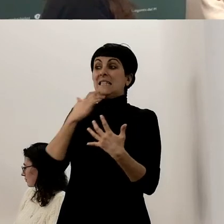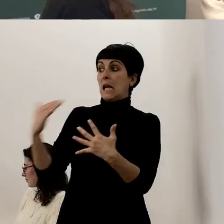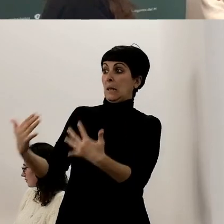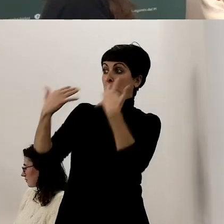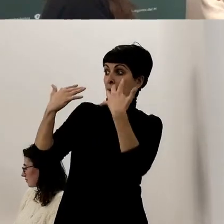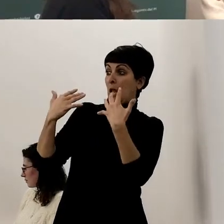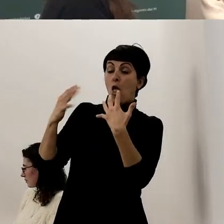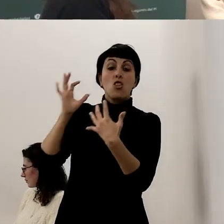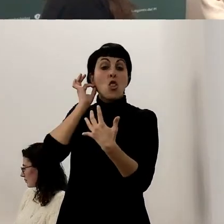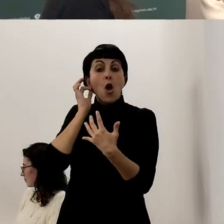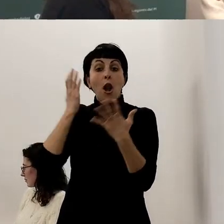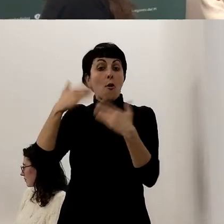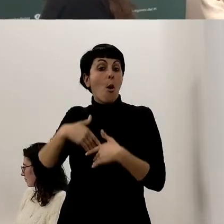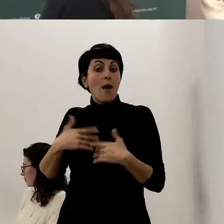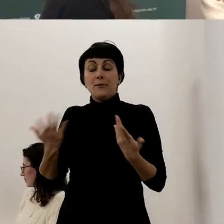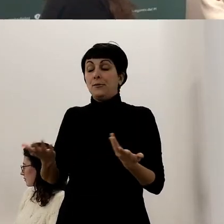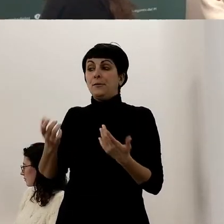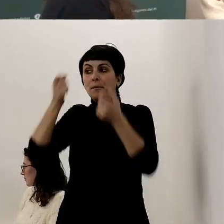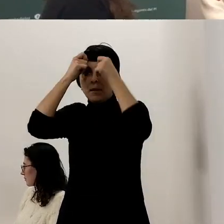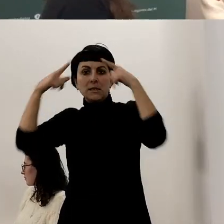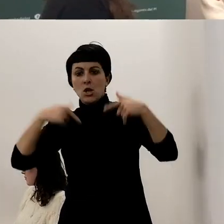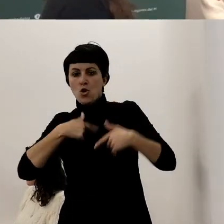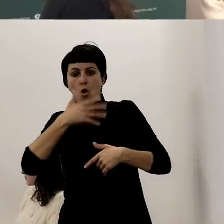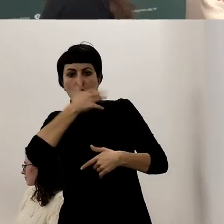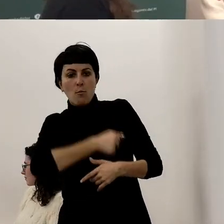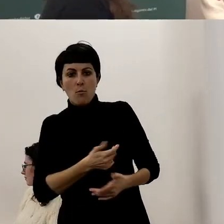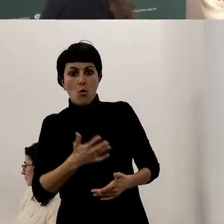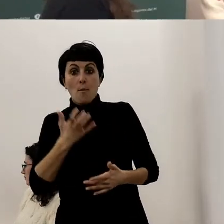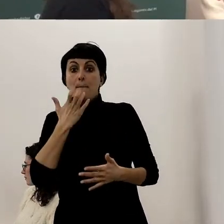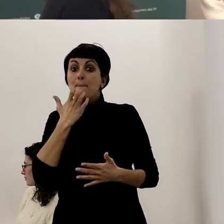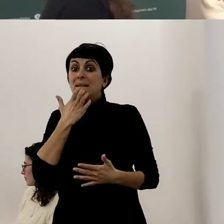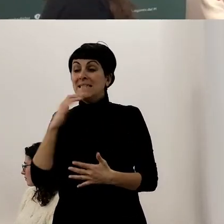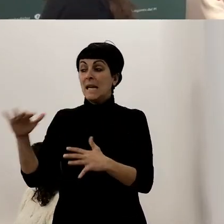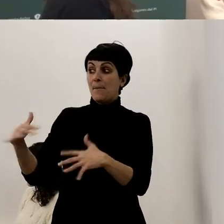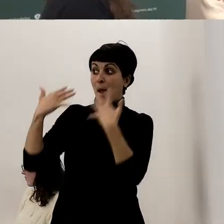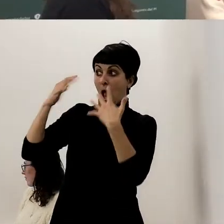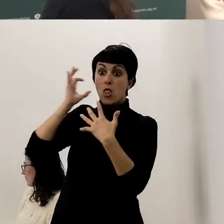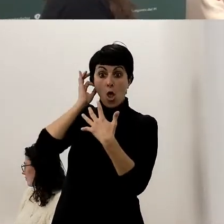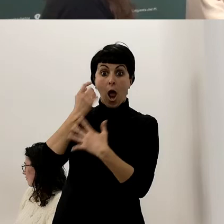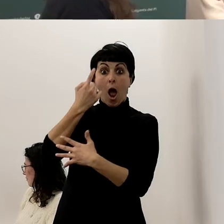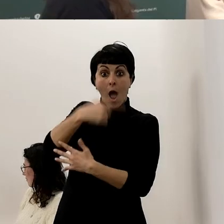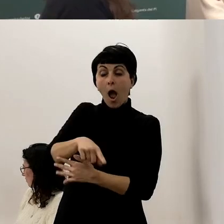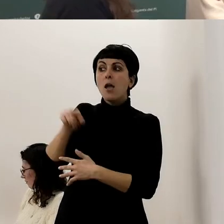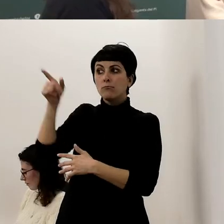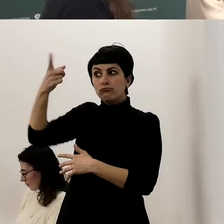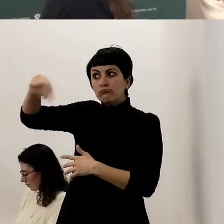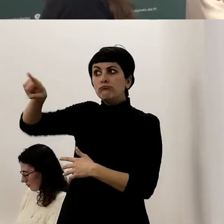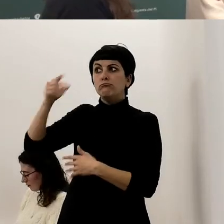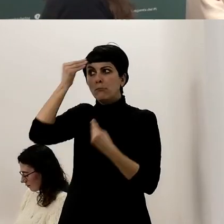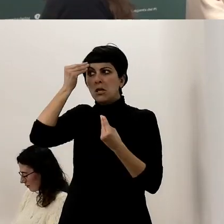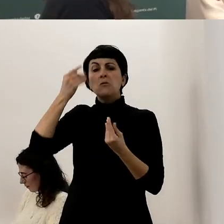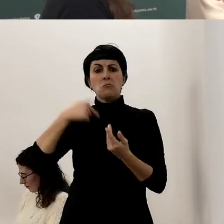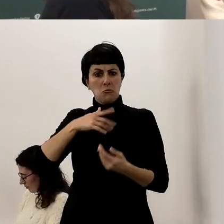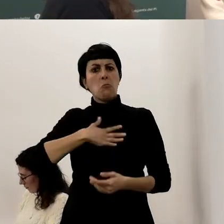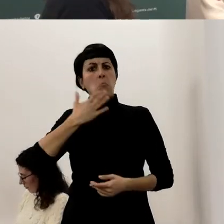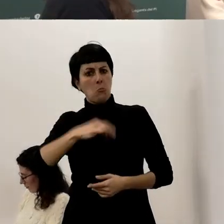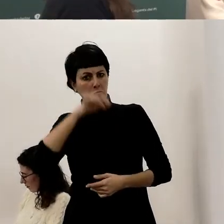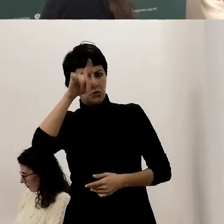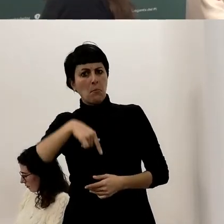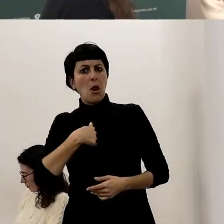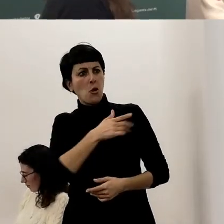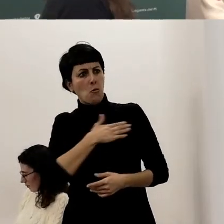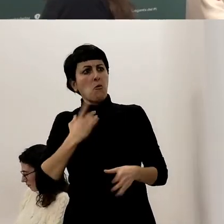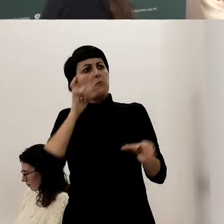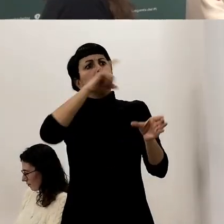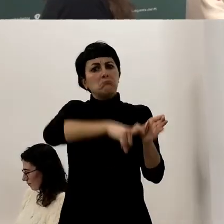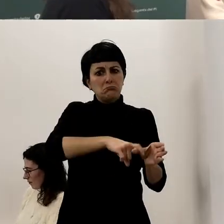dona portant un gegant, potser no t'imagina, ostres, doncs, jo també puc, no? Potser algú altre no ha pensat mai que